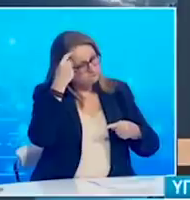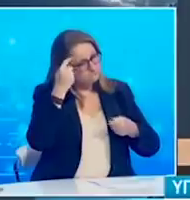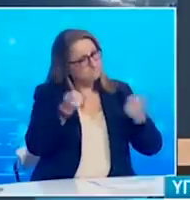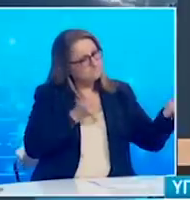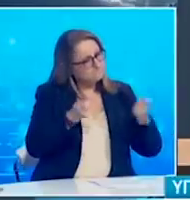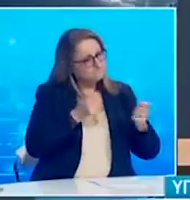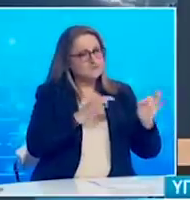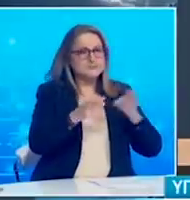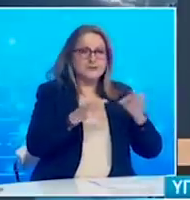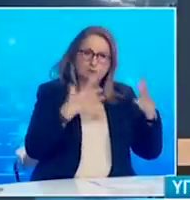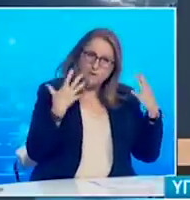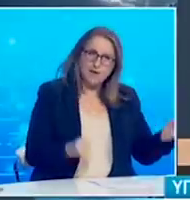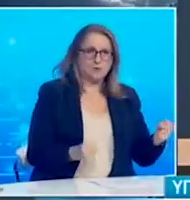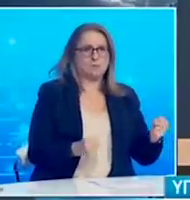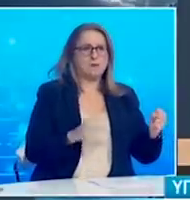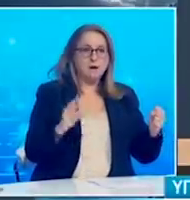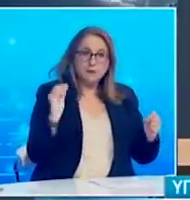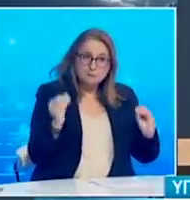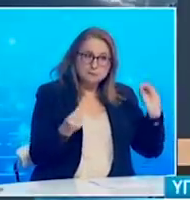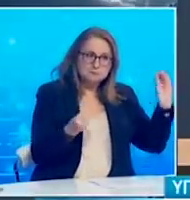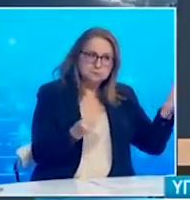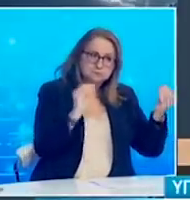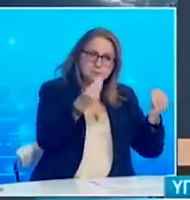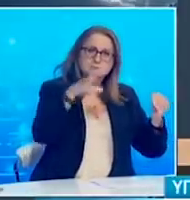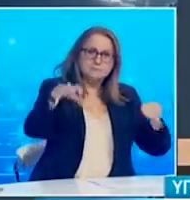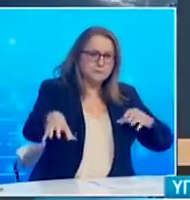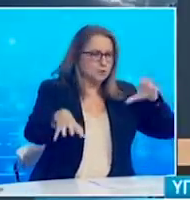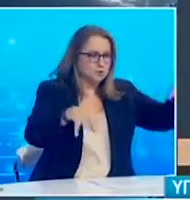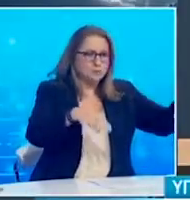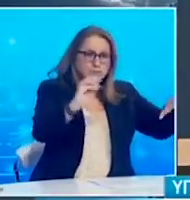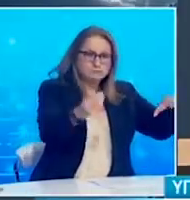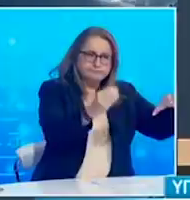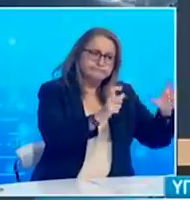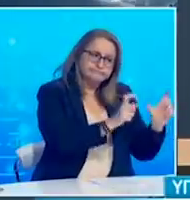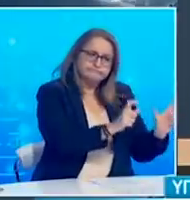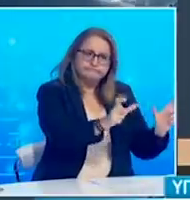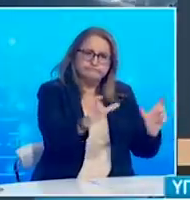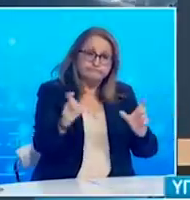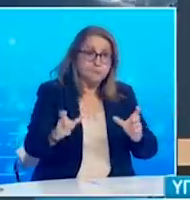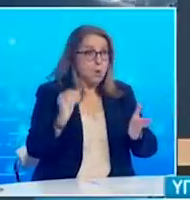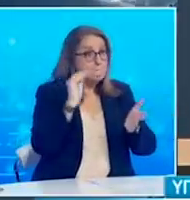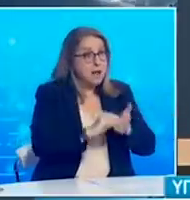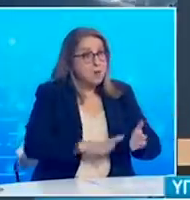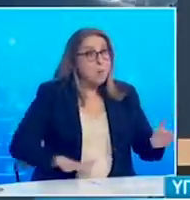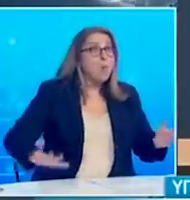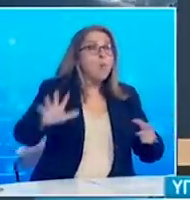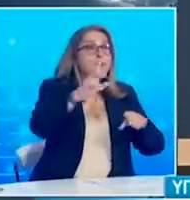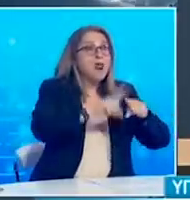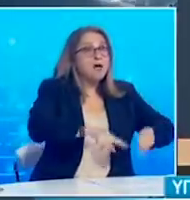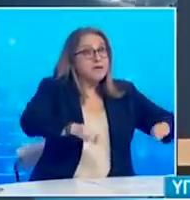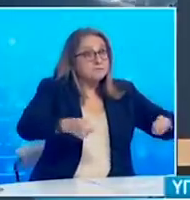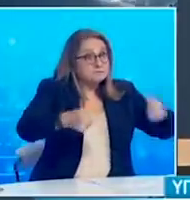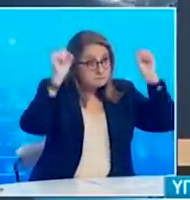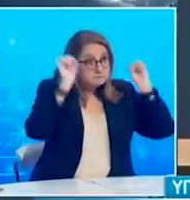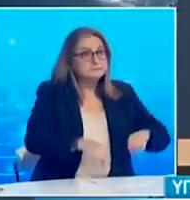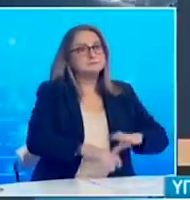φάση εξέλιξης να αντιμετωπίσουμε είτε τοπικά είτε περιτοπικά την οποιαδήποτε έξαρση του ιού. Ως εκ τούτου, στο